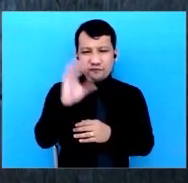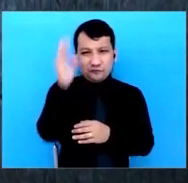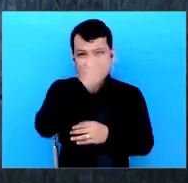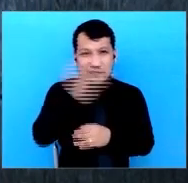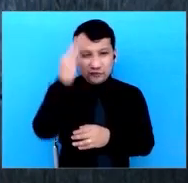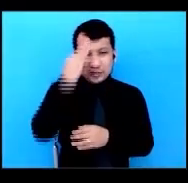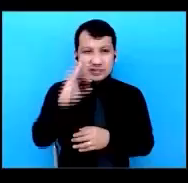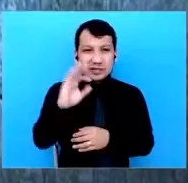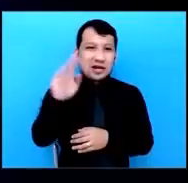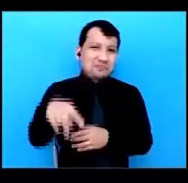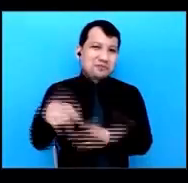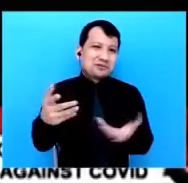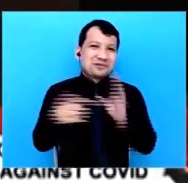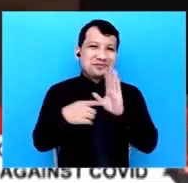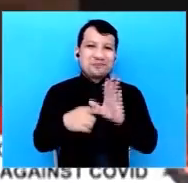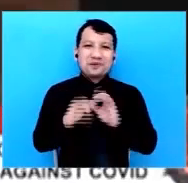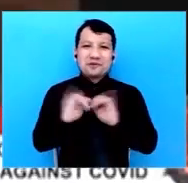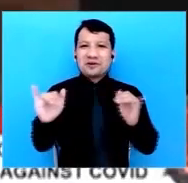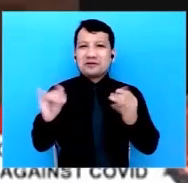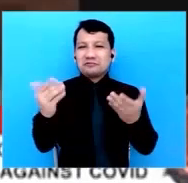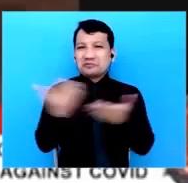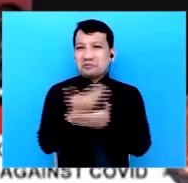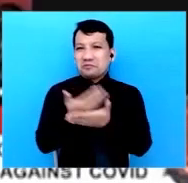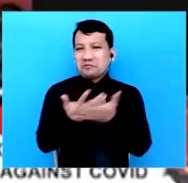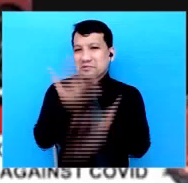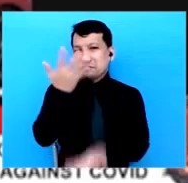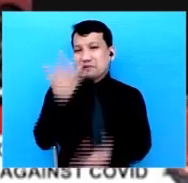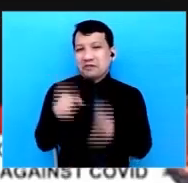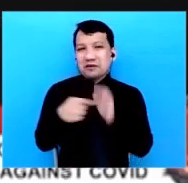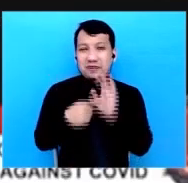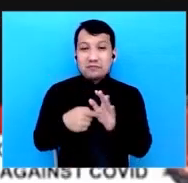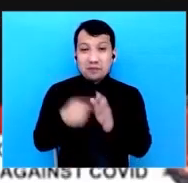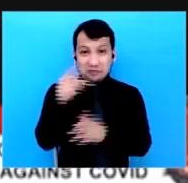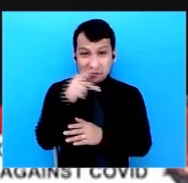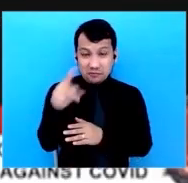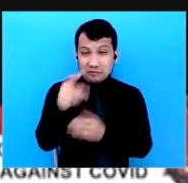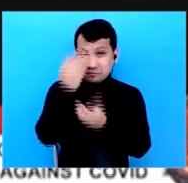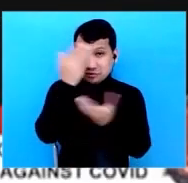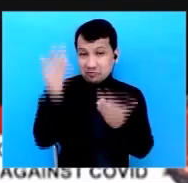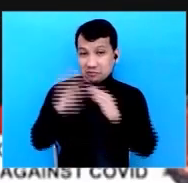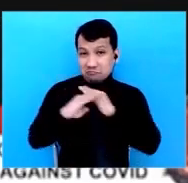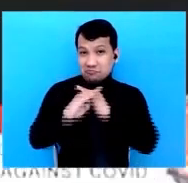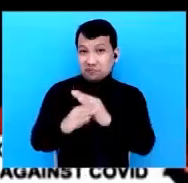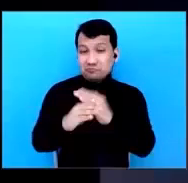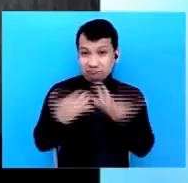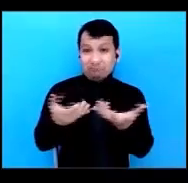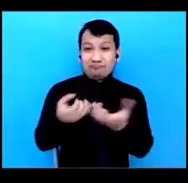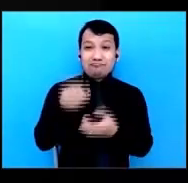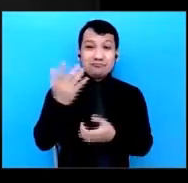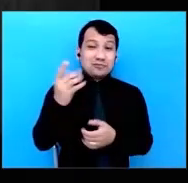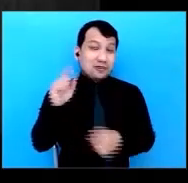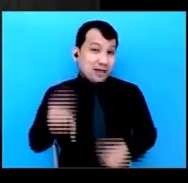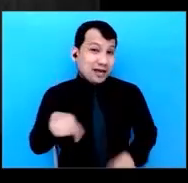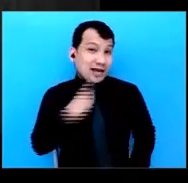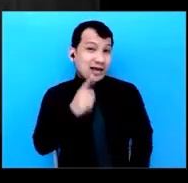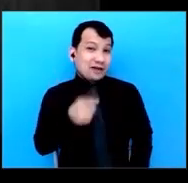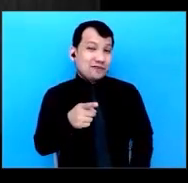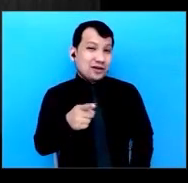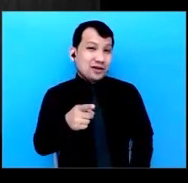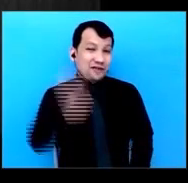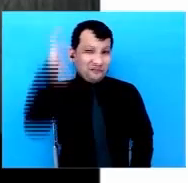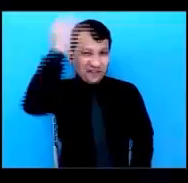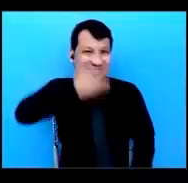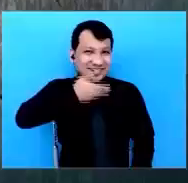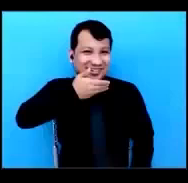aba, kung ang nagpayaman lang naman sa mga taga-farmily at sa mga nagtatanggol sa kanila ang dahilan, tawagin nating face shield. At dahil